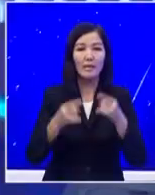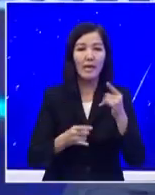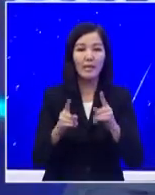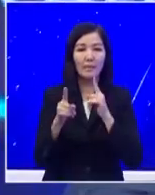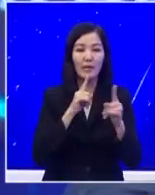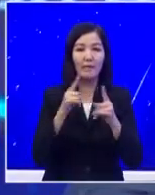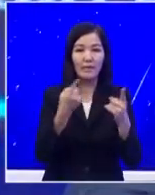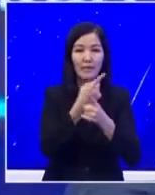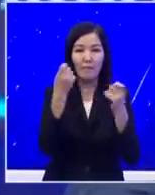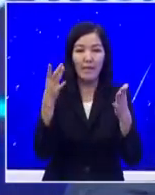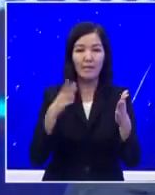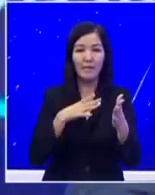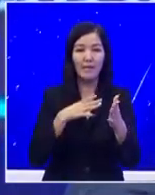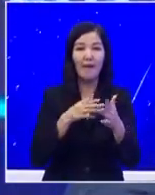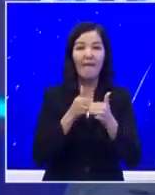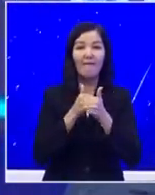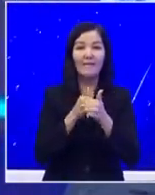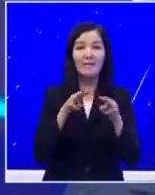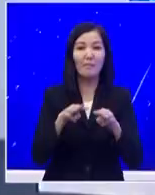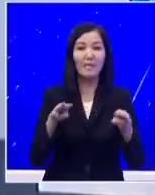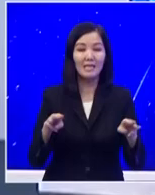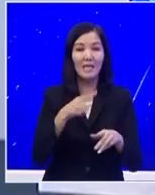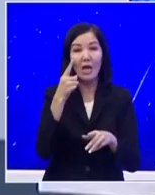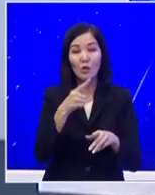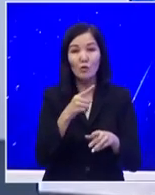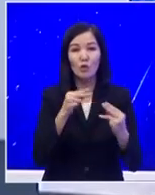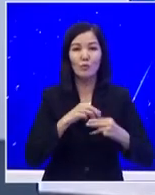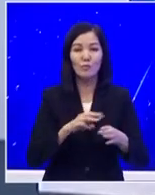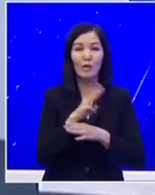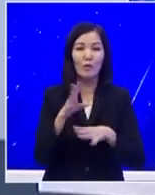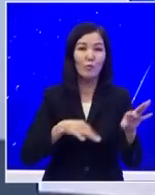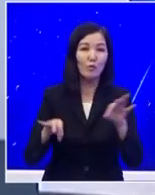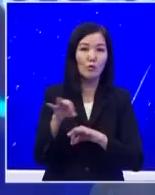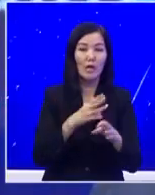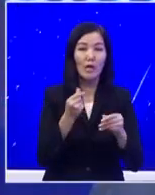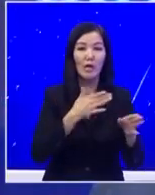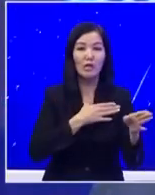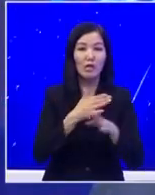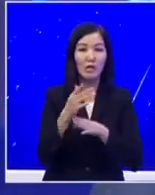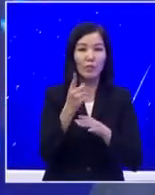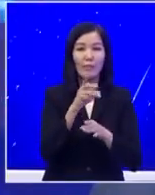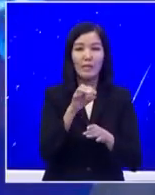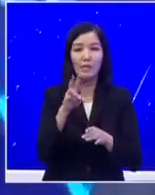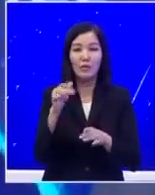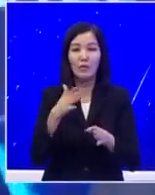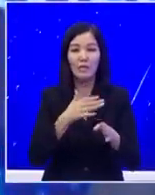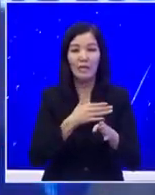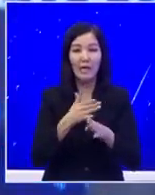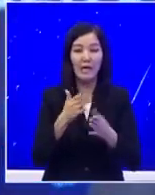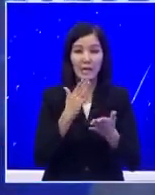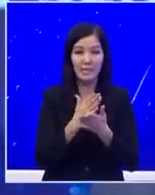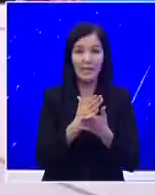өткен баспасөз жиында мәлімдеді. Вице-министрдің айтуынша, жұмыспен қамтудың жол картасын қаржыландыруға 1 триллион